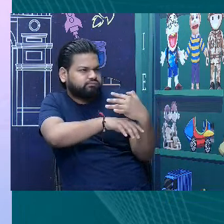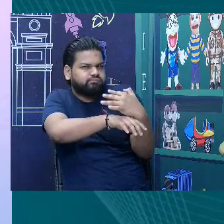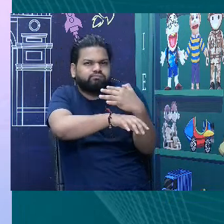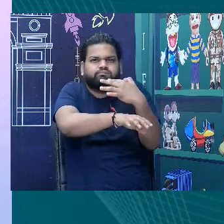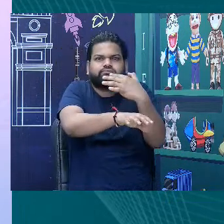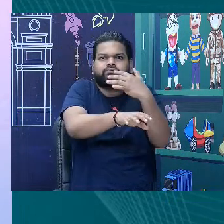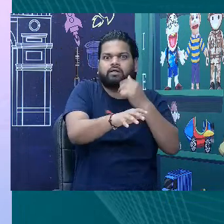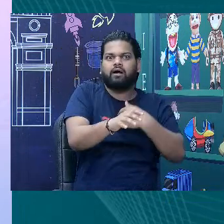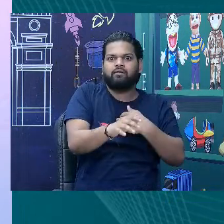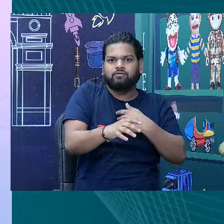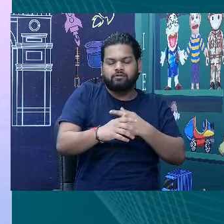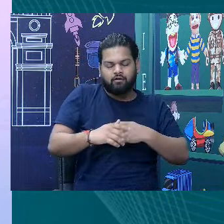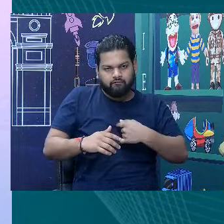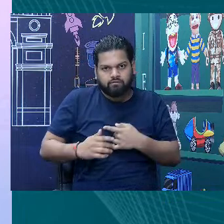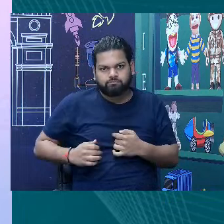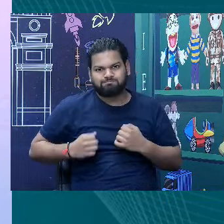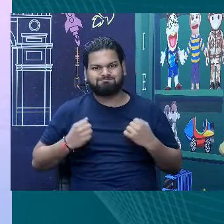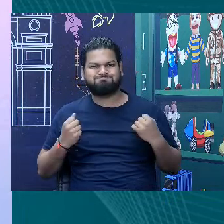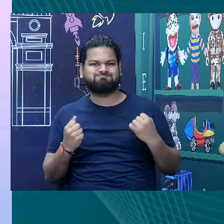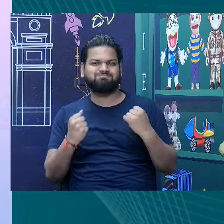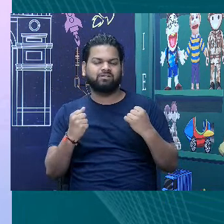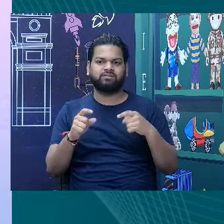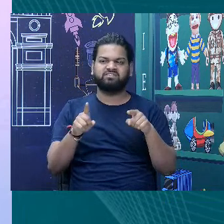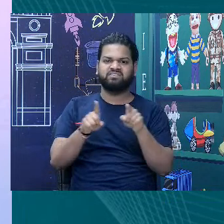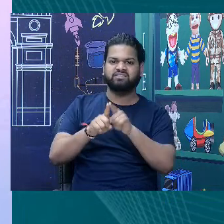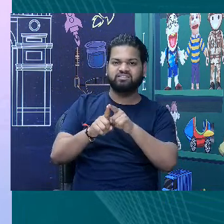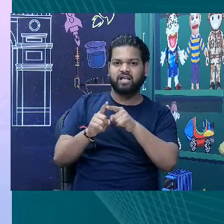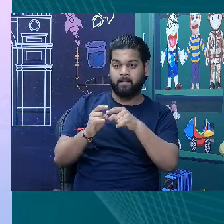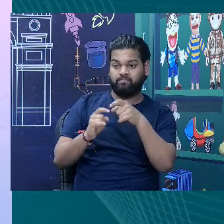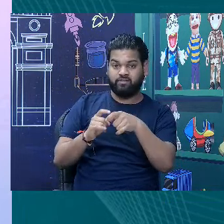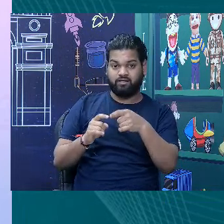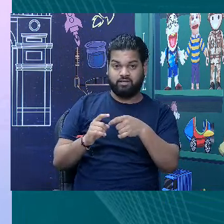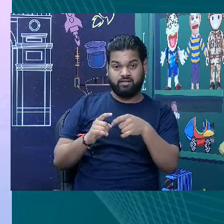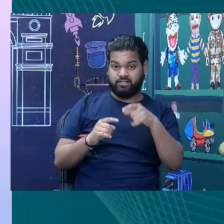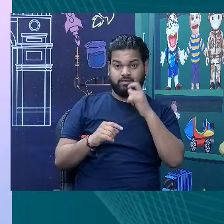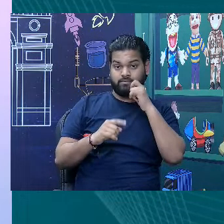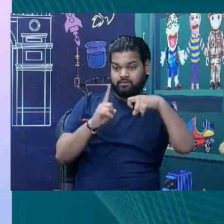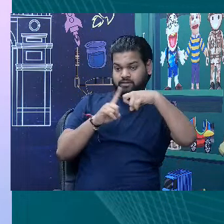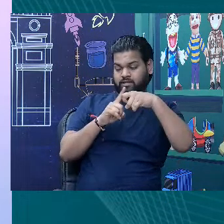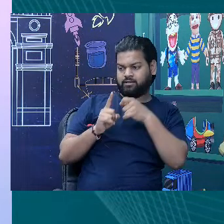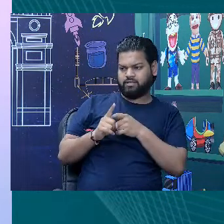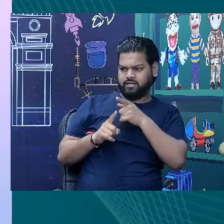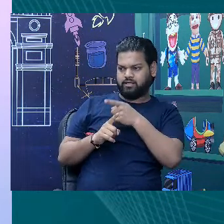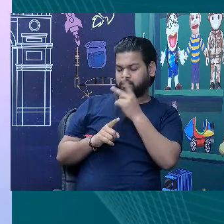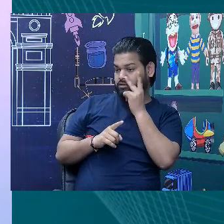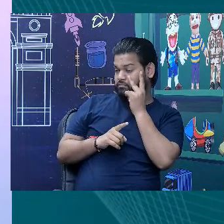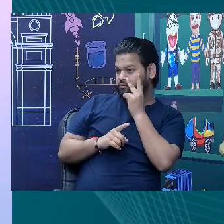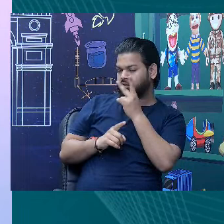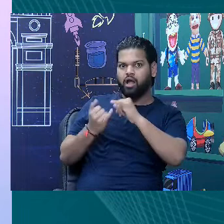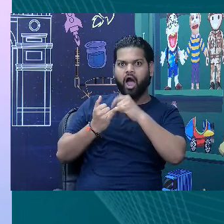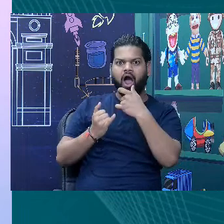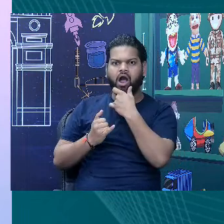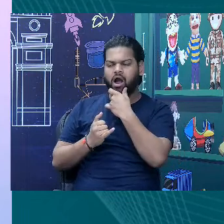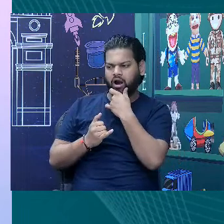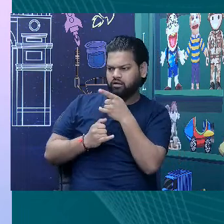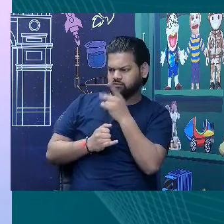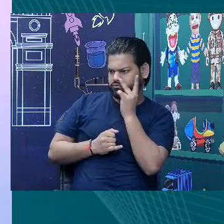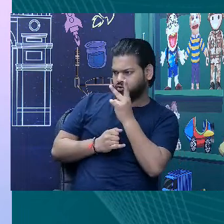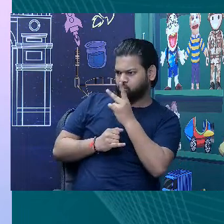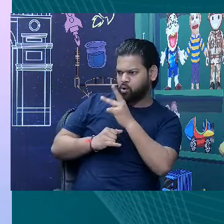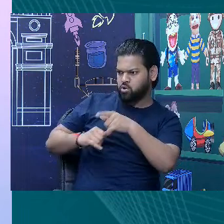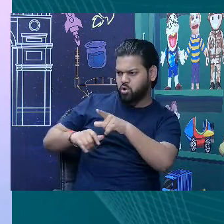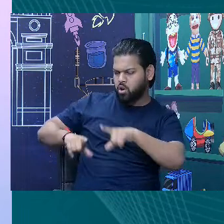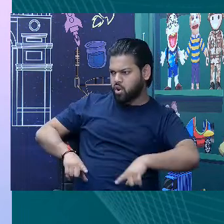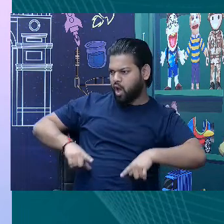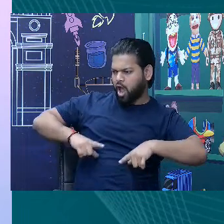देखना, दैट अफेक्ट्स हिम मच मच मोर, तो ये सारी बातें जो है वो जो राइटर हैं वो डॉक्टर हॉकिंग